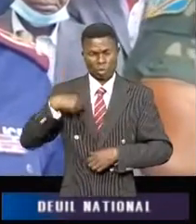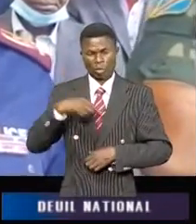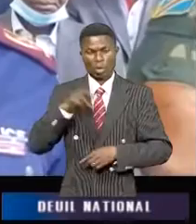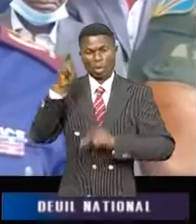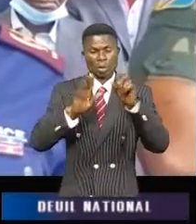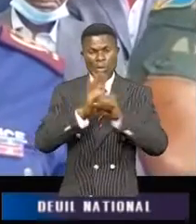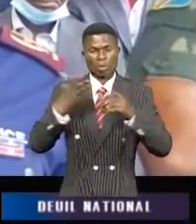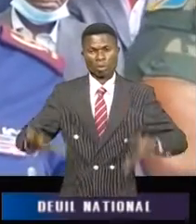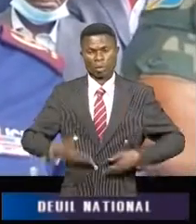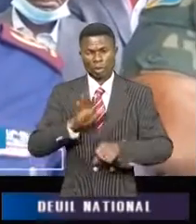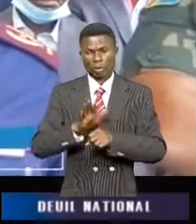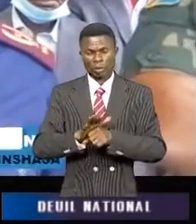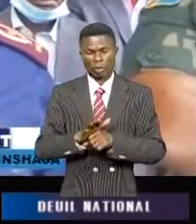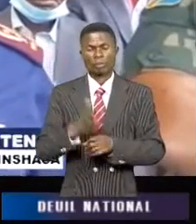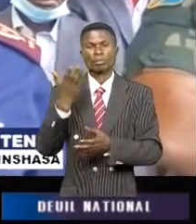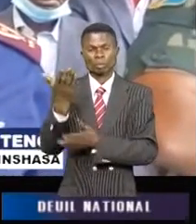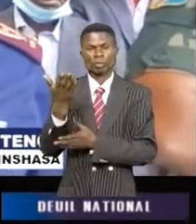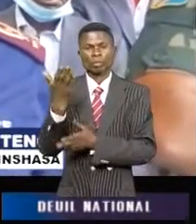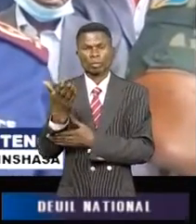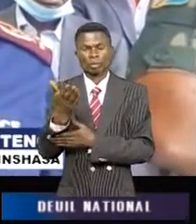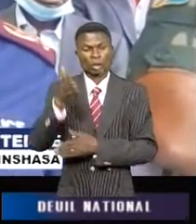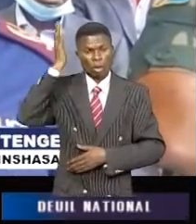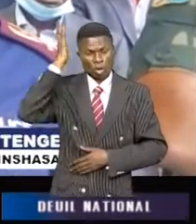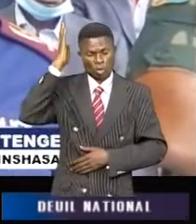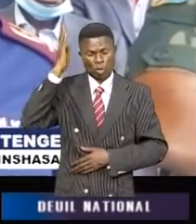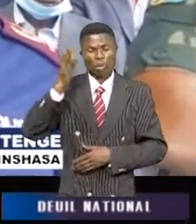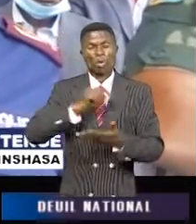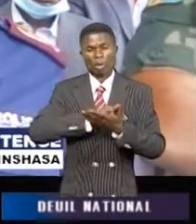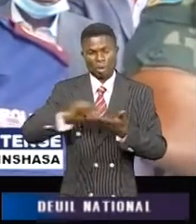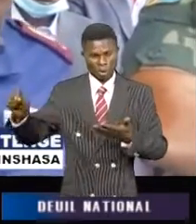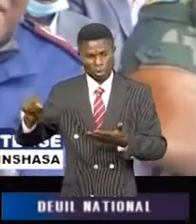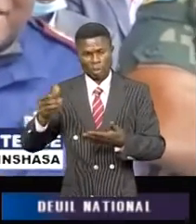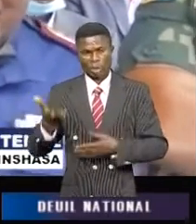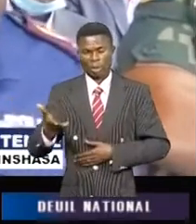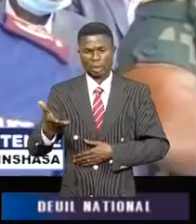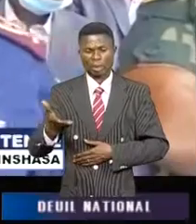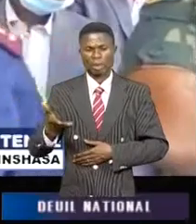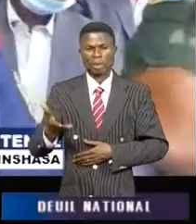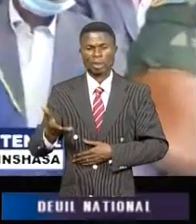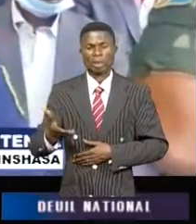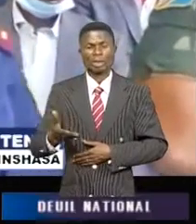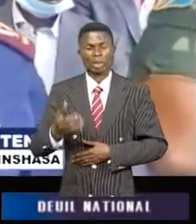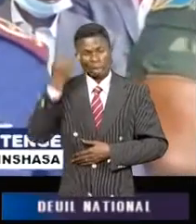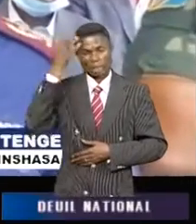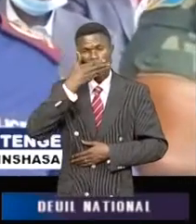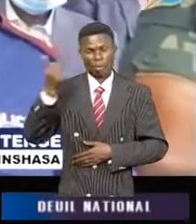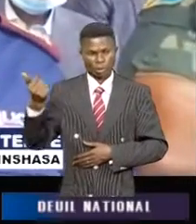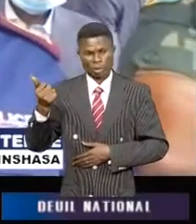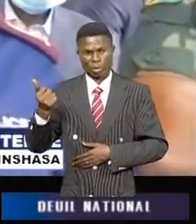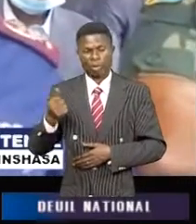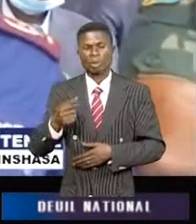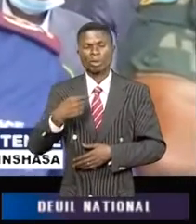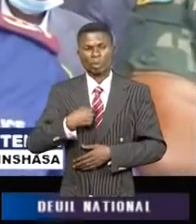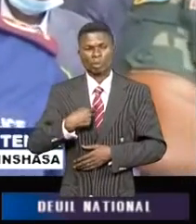eu résurgence des Kulunas. Ceux qui avaient fait comme du général sont revenus, commencent à faire